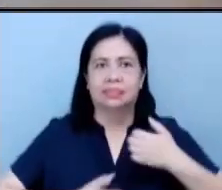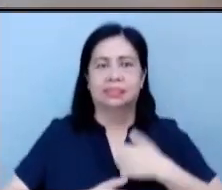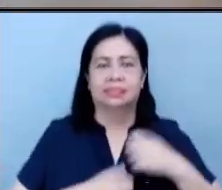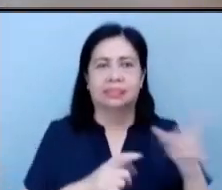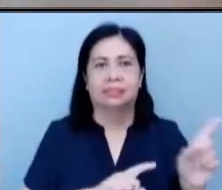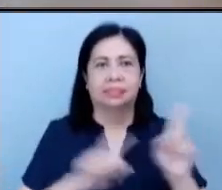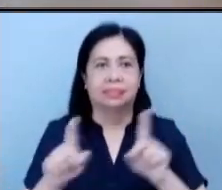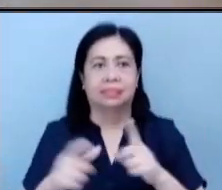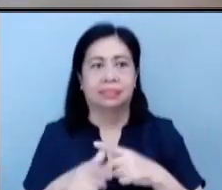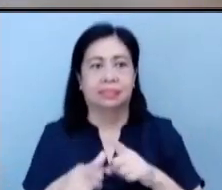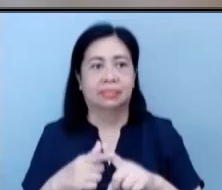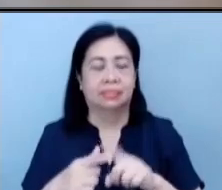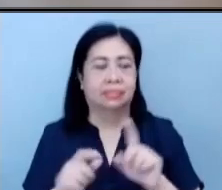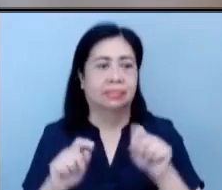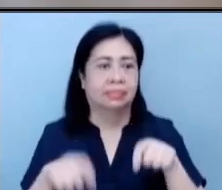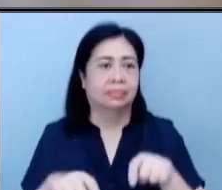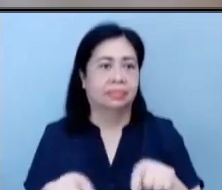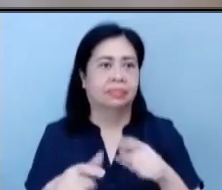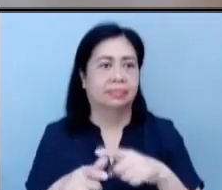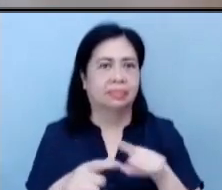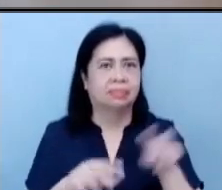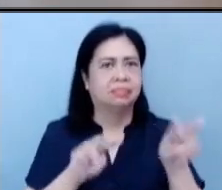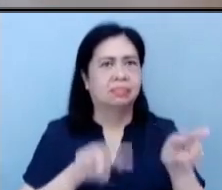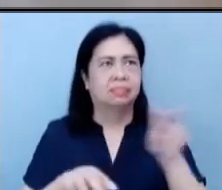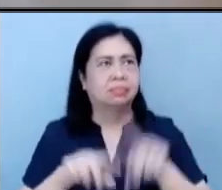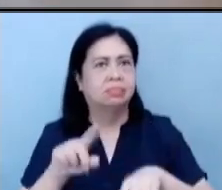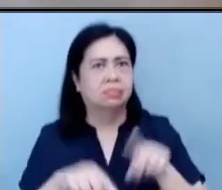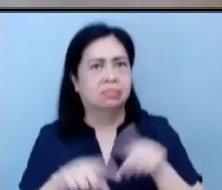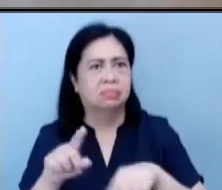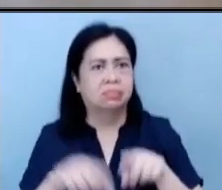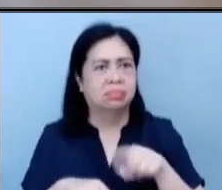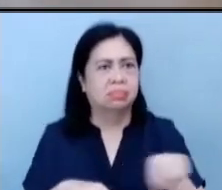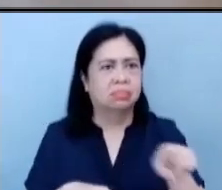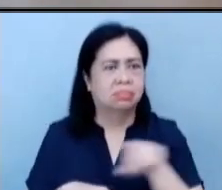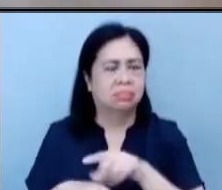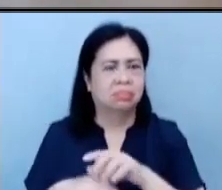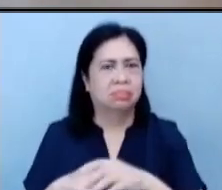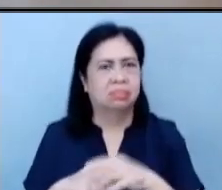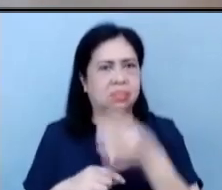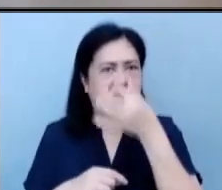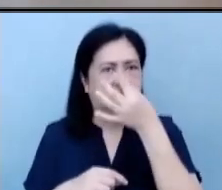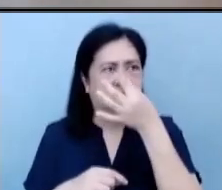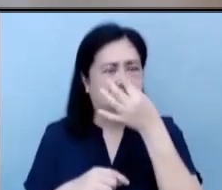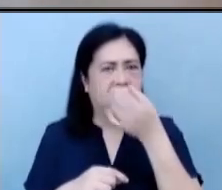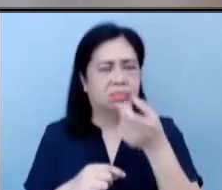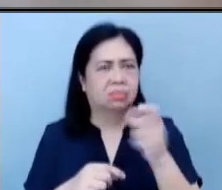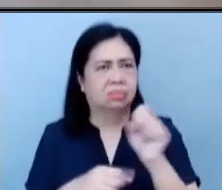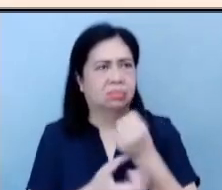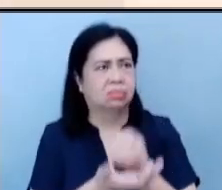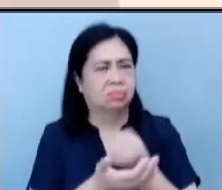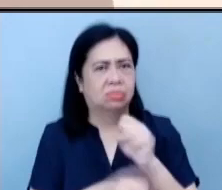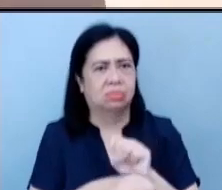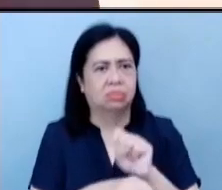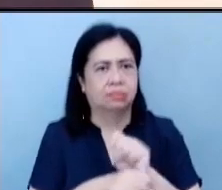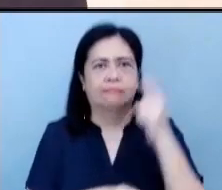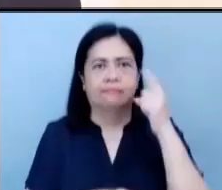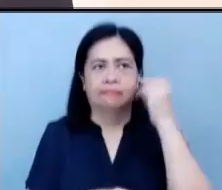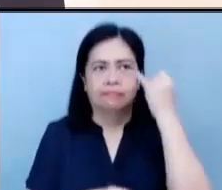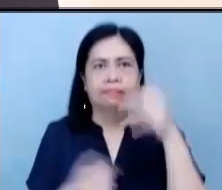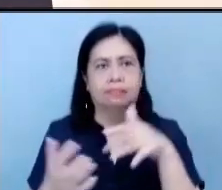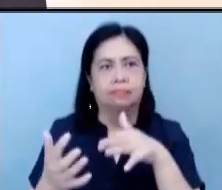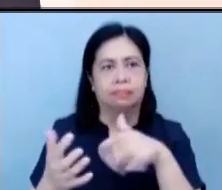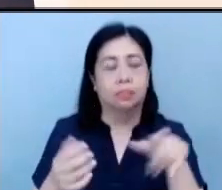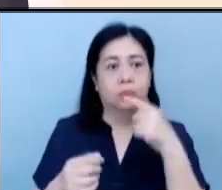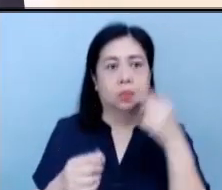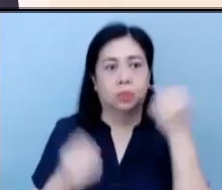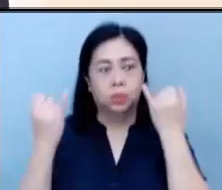Taytay. Tapos nakita ko yung mga friend ko, ang lalaki ng kinikita nila. Sabi ko, ba't ganun? Kailangan mag-aral ako nito. So nagmagaling-magaling. Salon